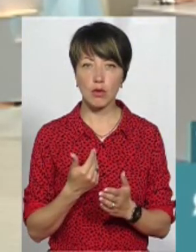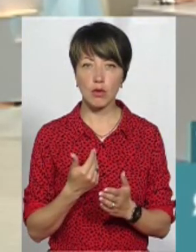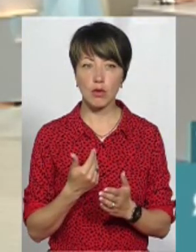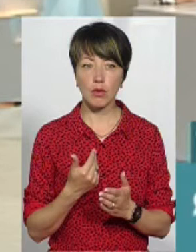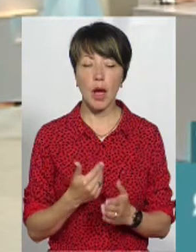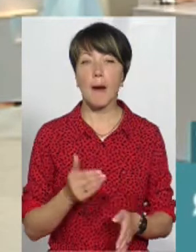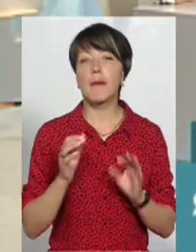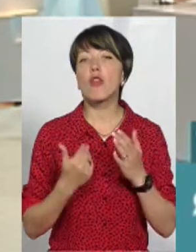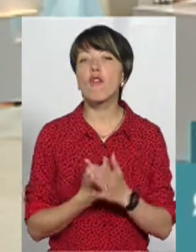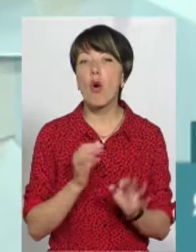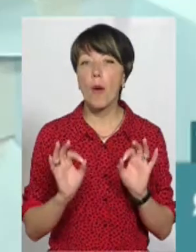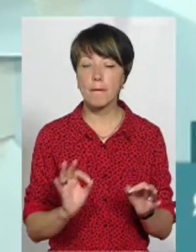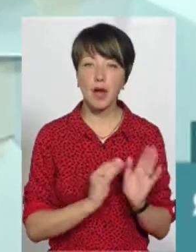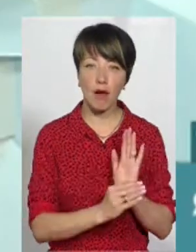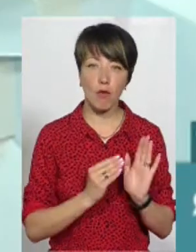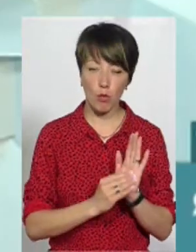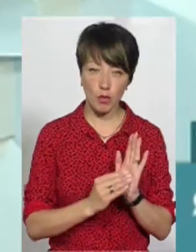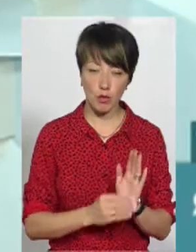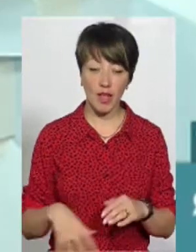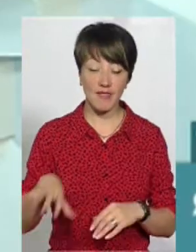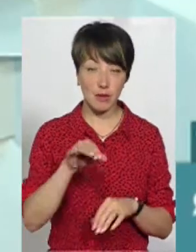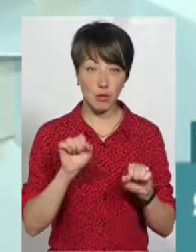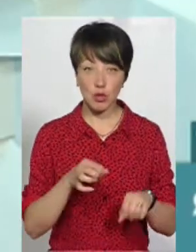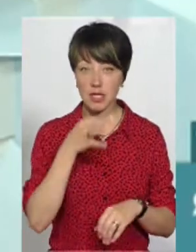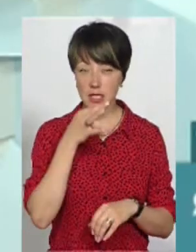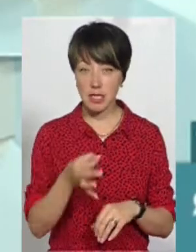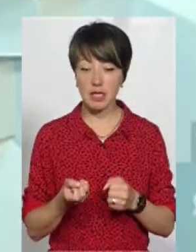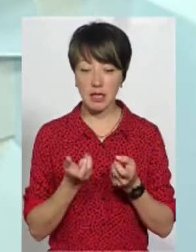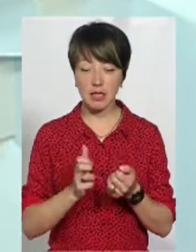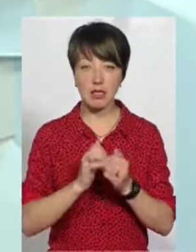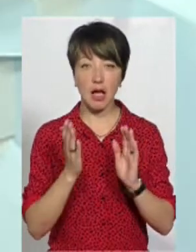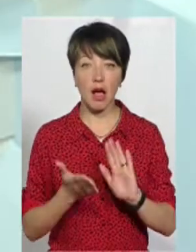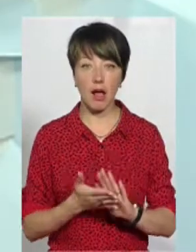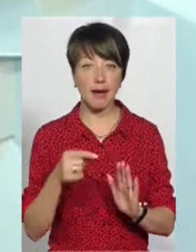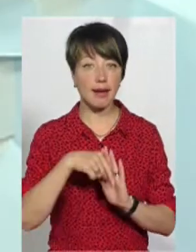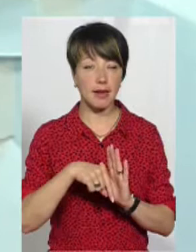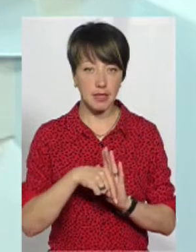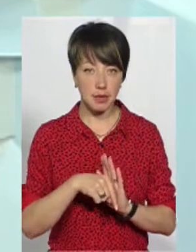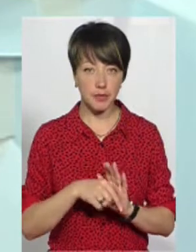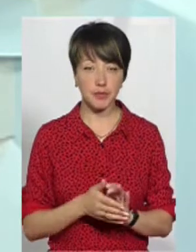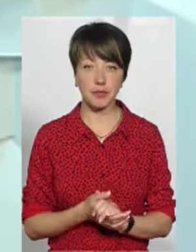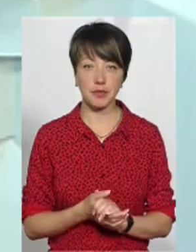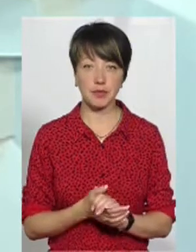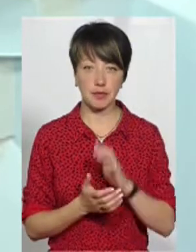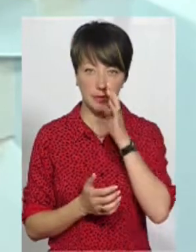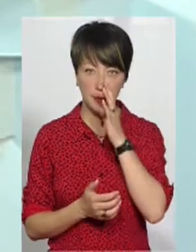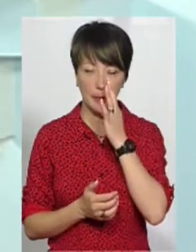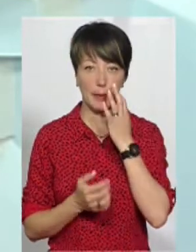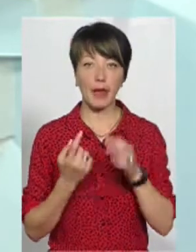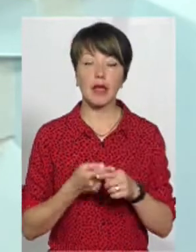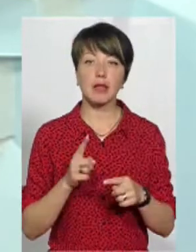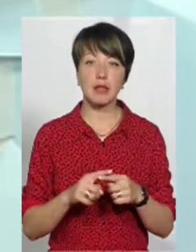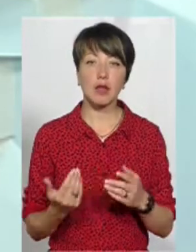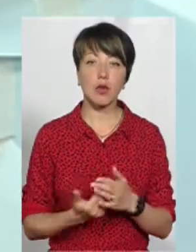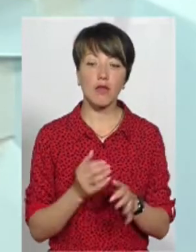нового правопису. Я лише можу сказати всім глядачам лише кілька загальних рис, що цей